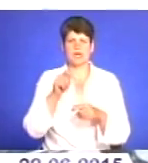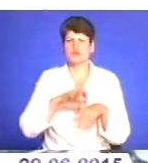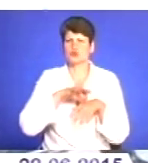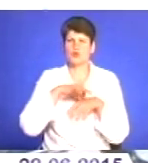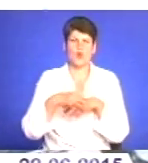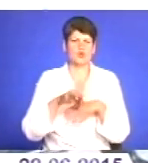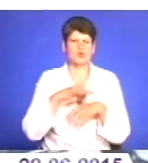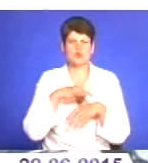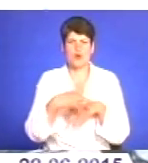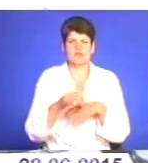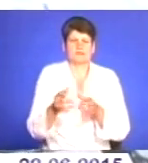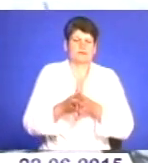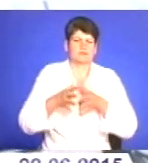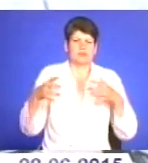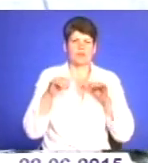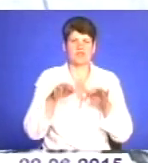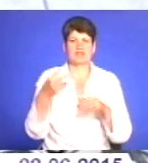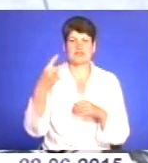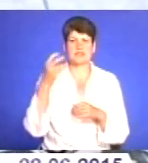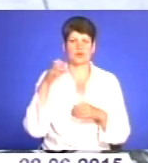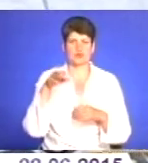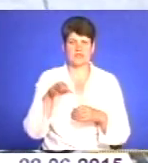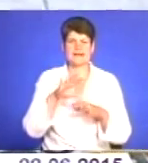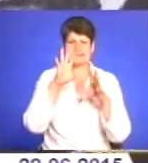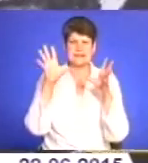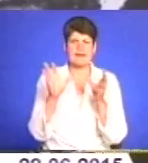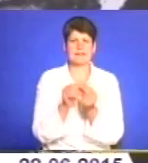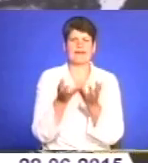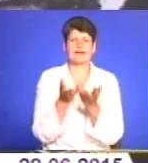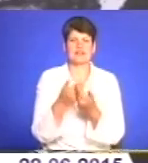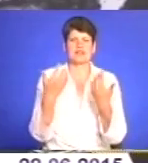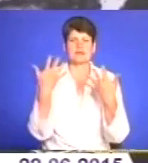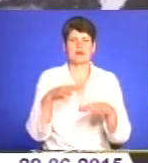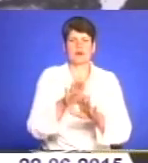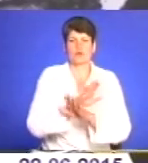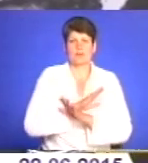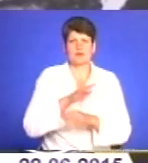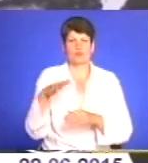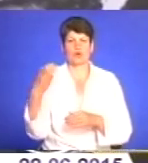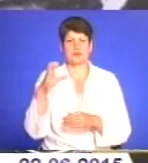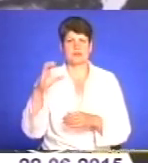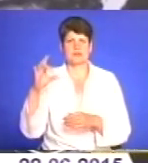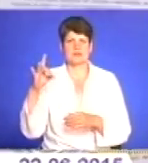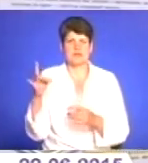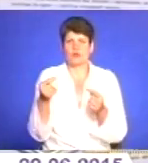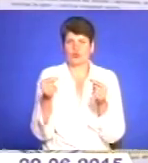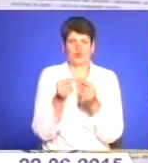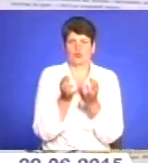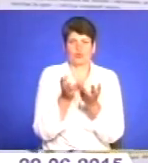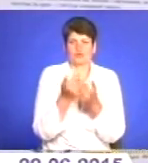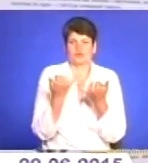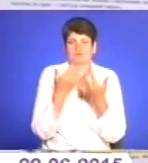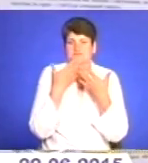і наймасштабніша подія ХХ століття. Загальна кількість втрачених життів з боку Радянського Союзу з точністю не підрахована і